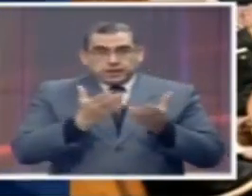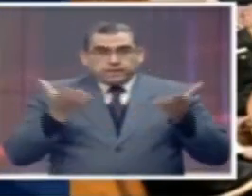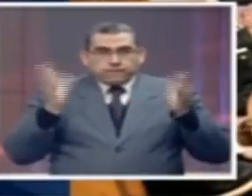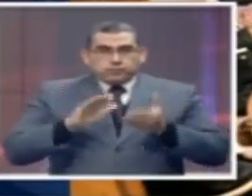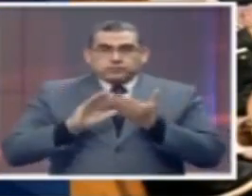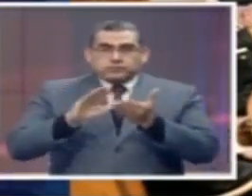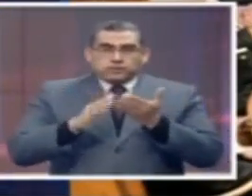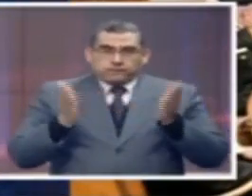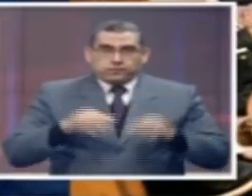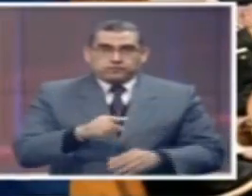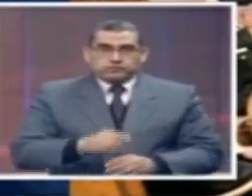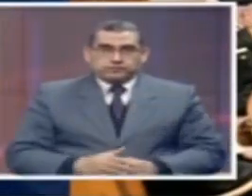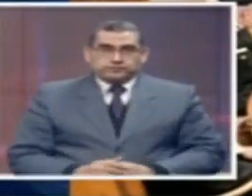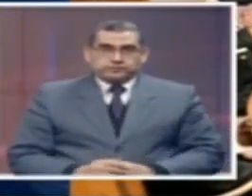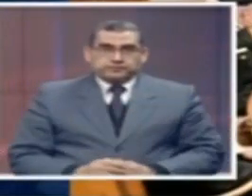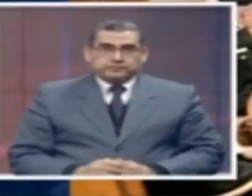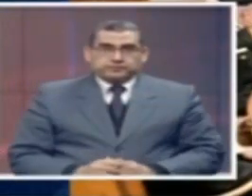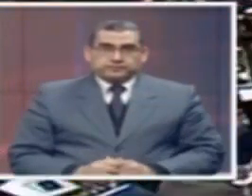قدر من الخدمات.